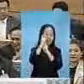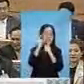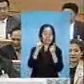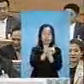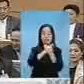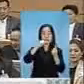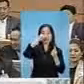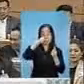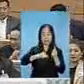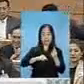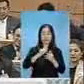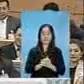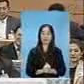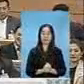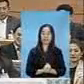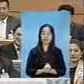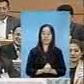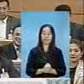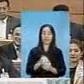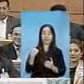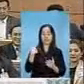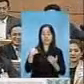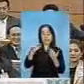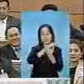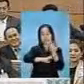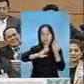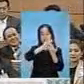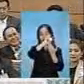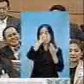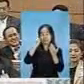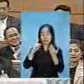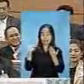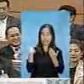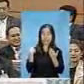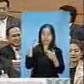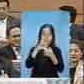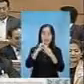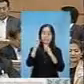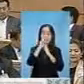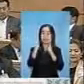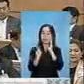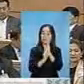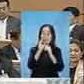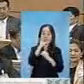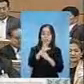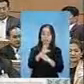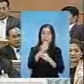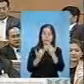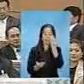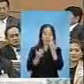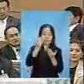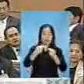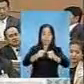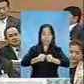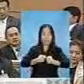ยบ้านเมืองใดก็ตามที่การบังคับใช้กฎหมายเป็นไปตามอำเภอใจของบุคคล